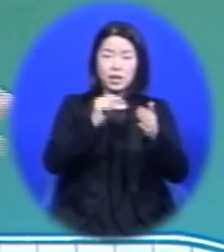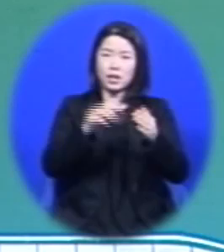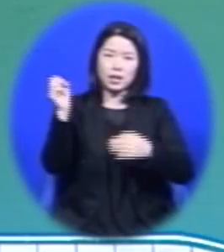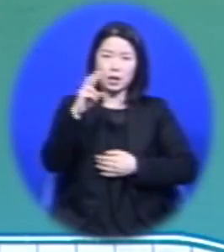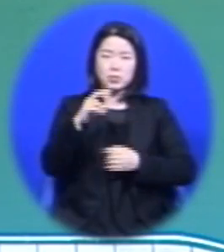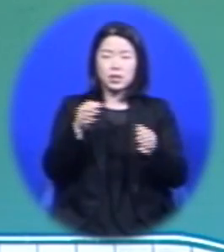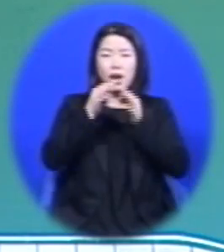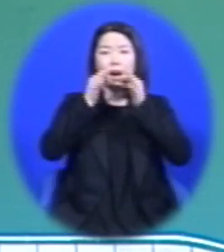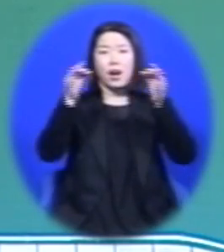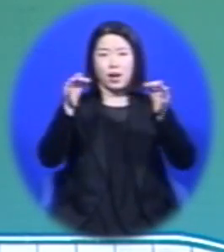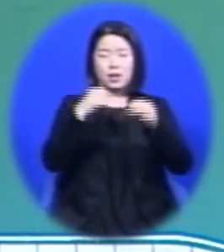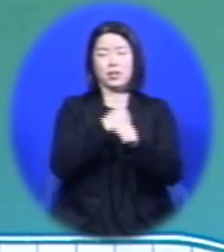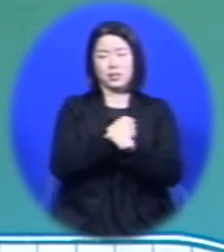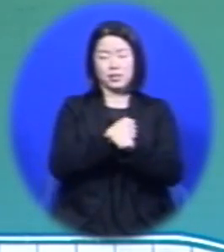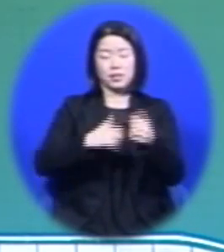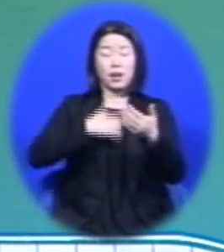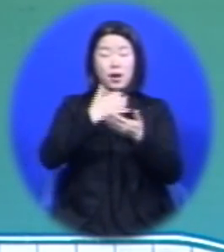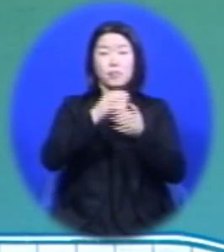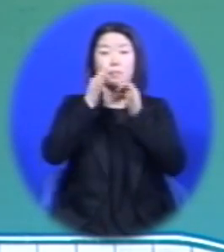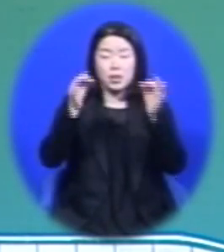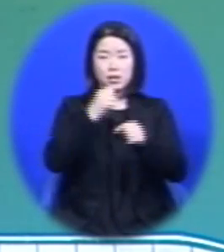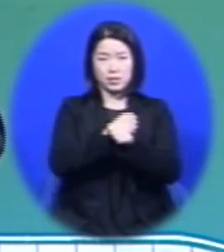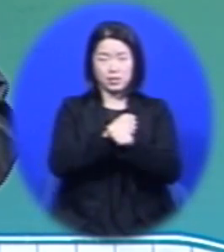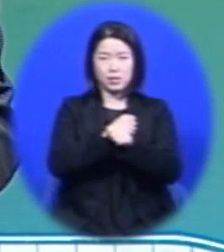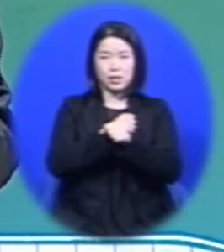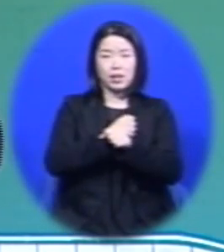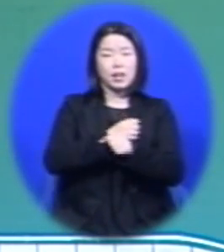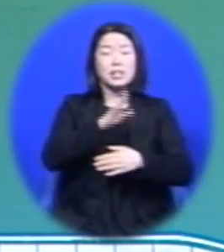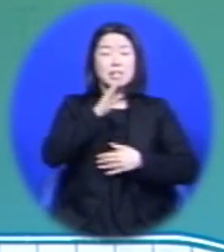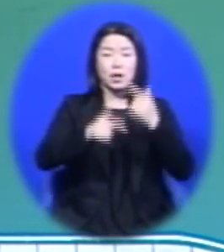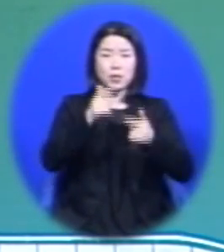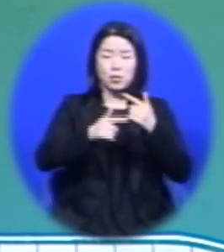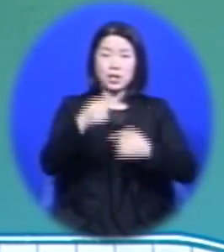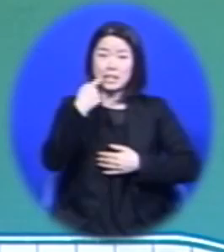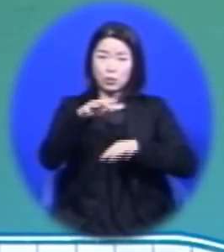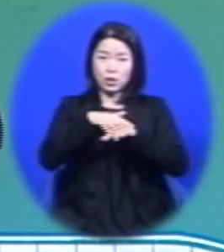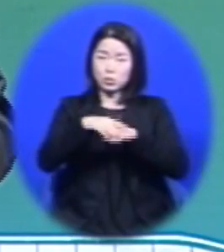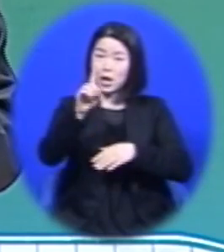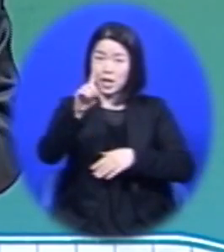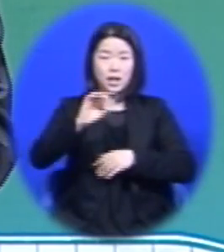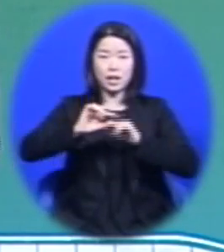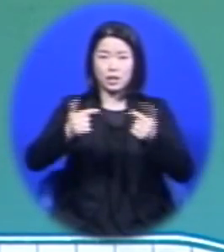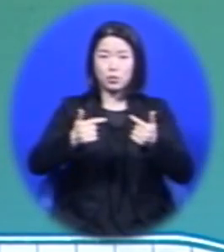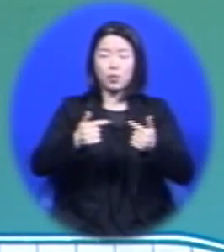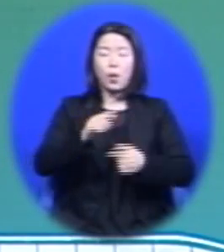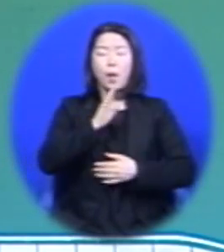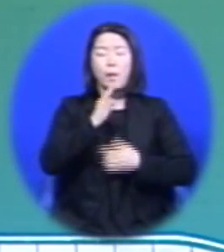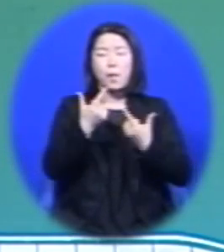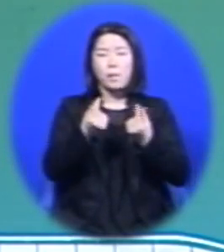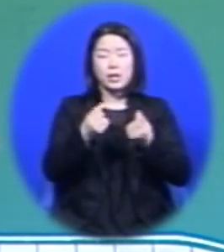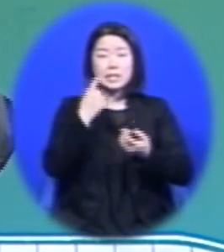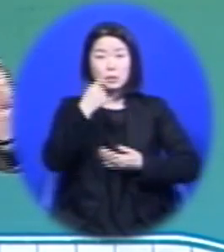갑자기 탄성이 일어났습니다. 참나무에 노란 손수건 하나가 걸린 것이 아니고 마치 노란 꽃이